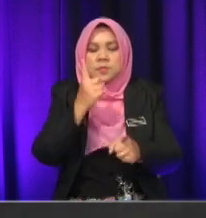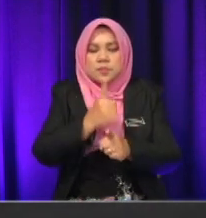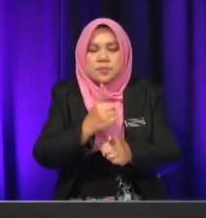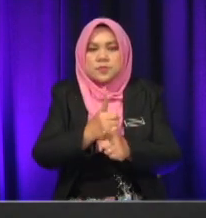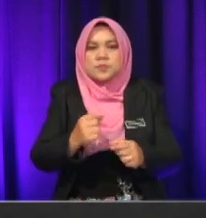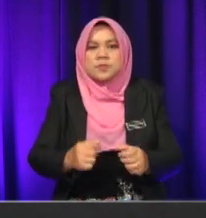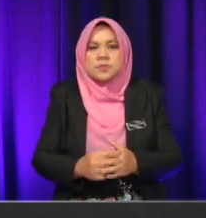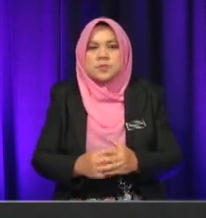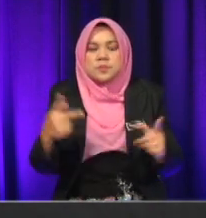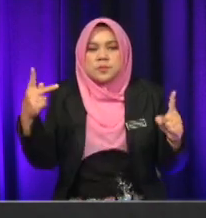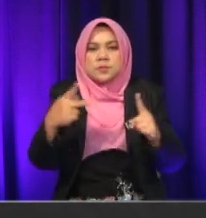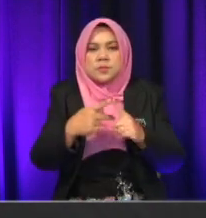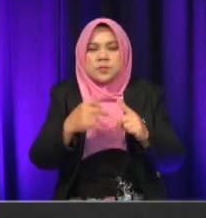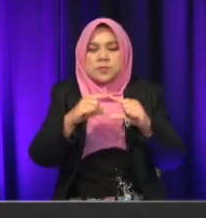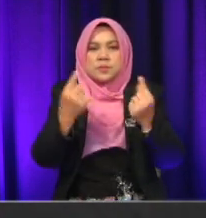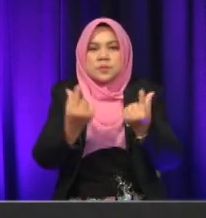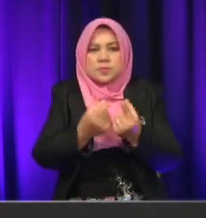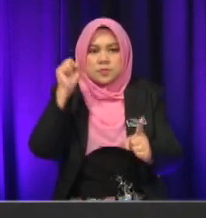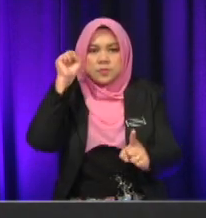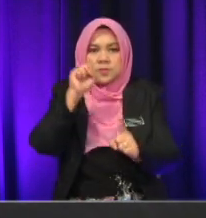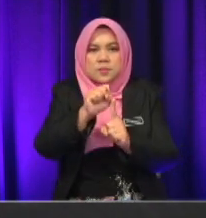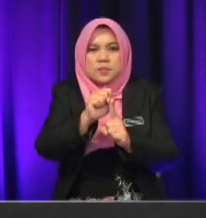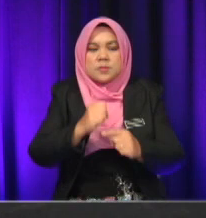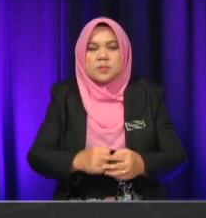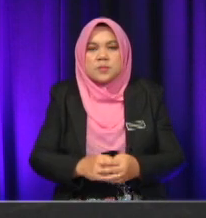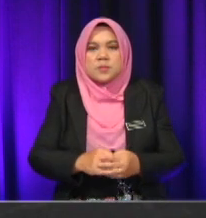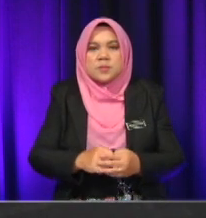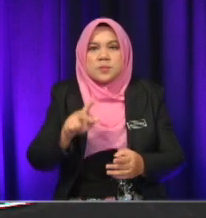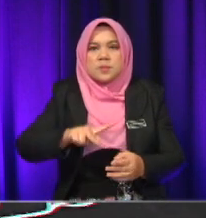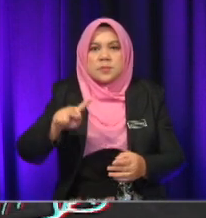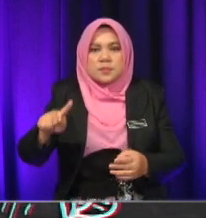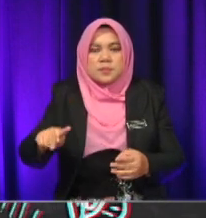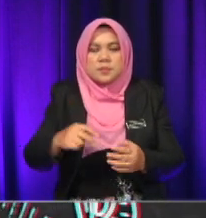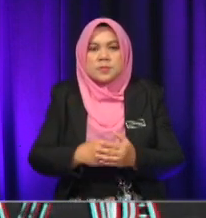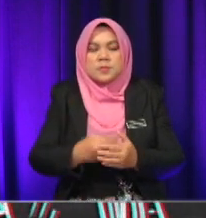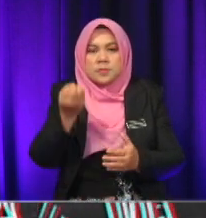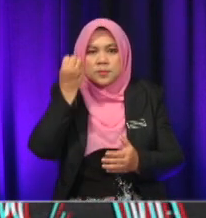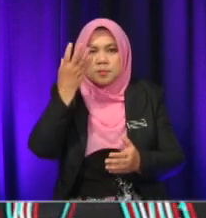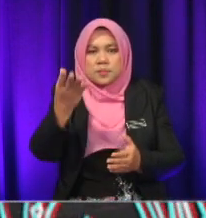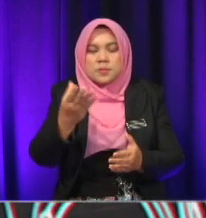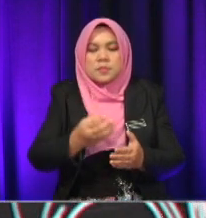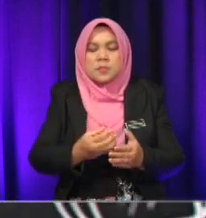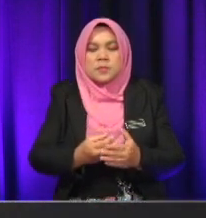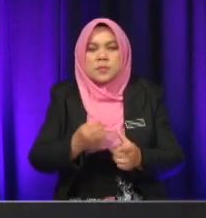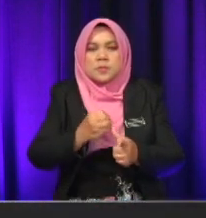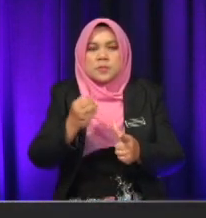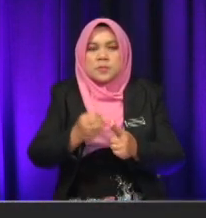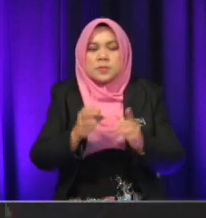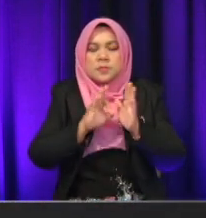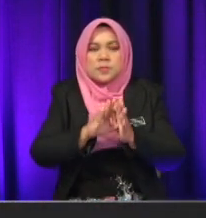siapa? Kepada golongan sasaran. Ya, pengguna kita tu. Mm-mm. Jadi maklumat atau fakta tu